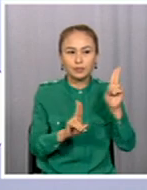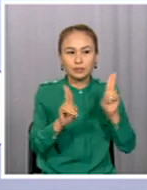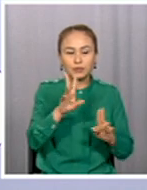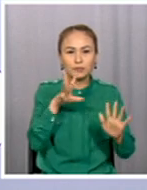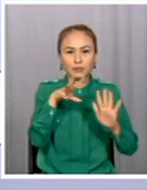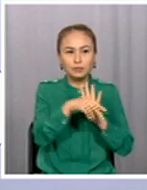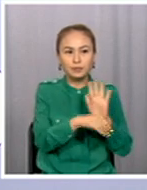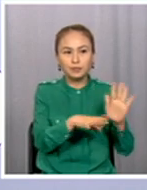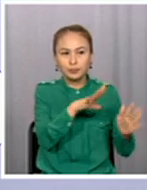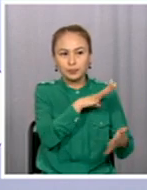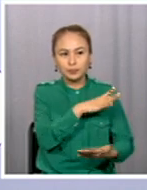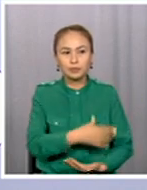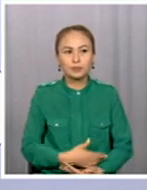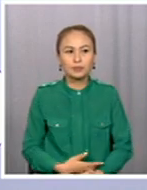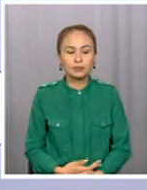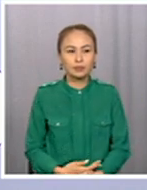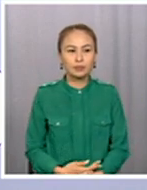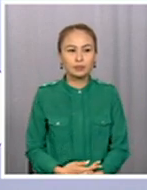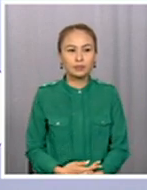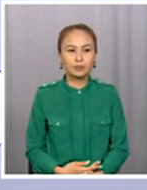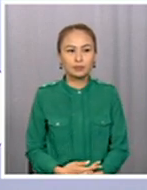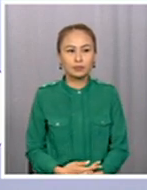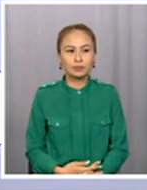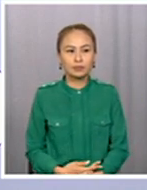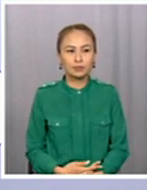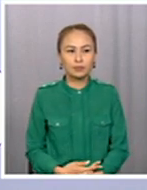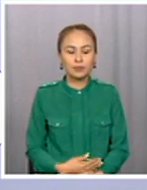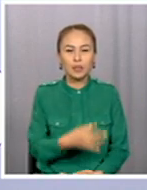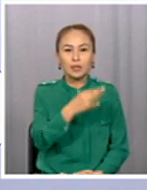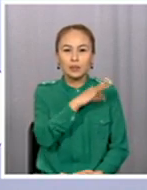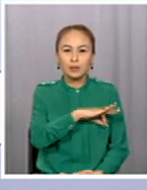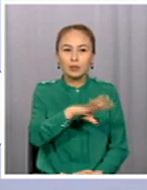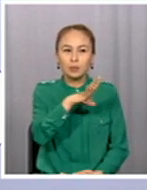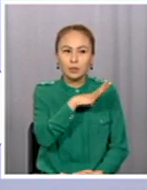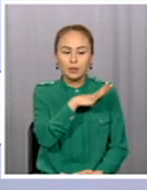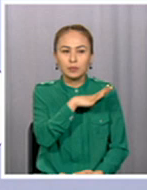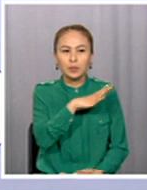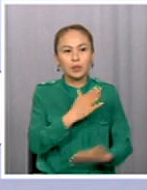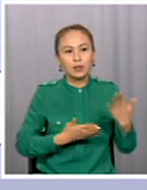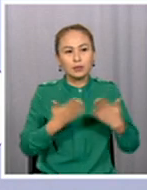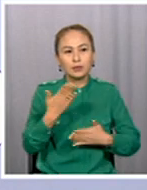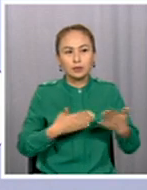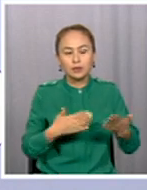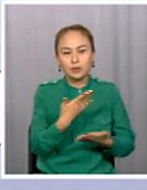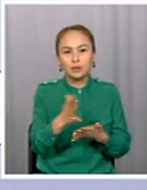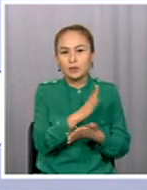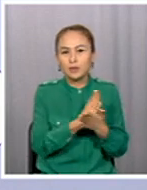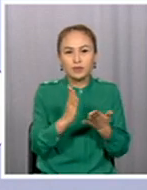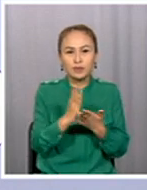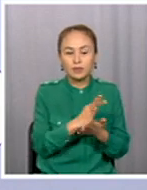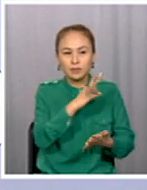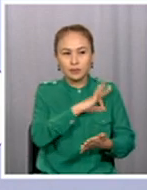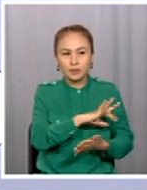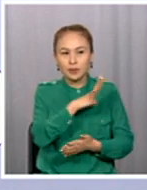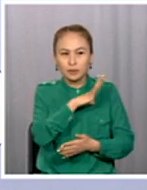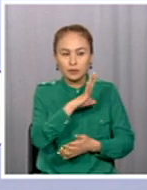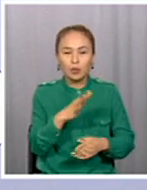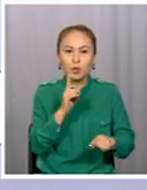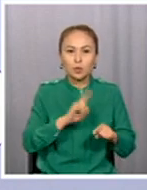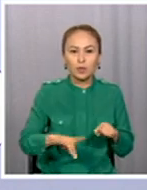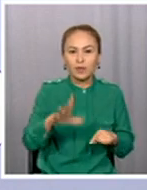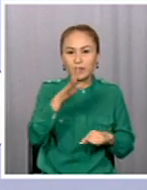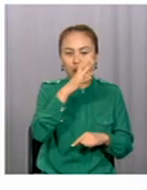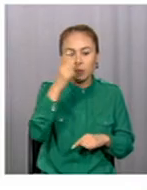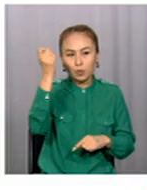енгізіпті. Алайда бұл тиімді болды ма? Әлде мүлдем тиімсіз болды ма? Бұны алдағы уақытта білетін